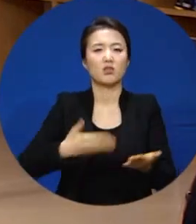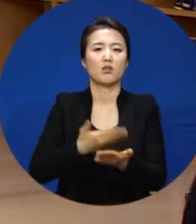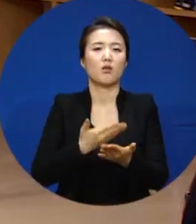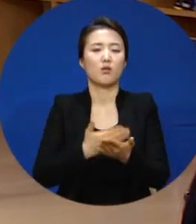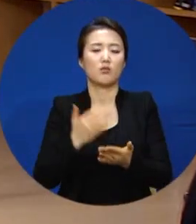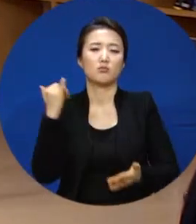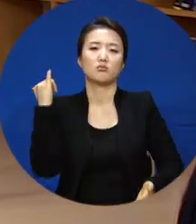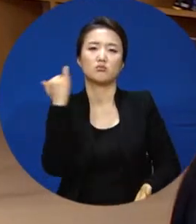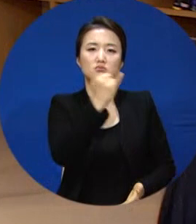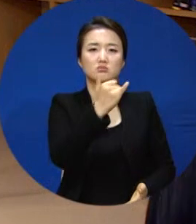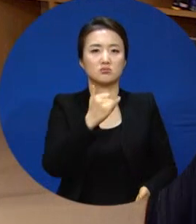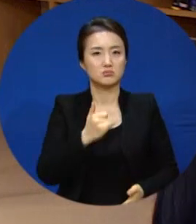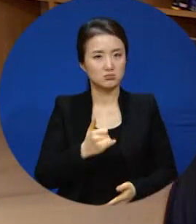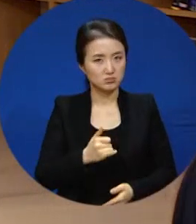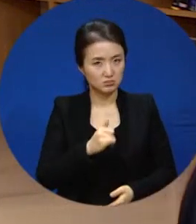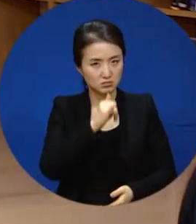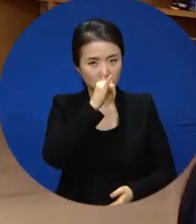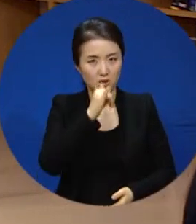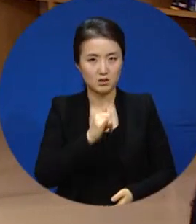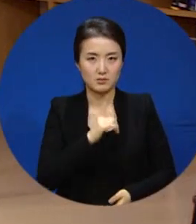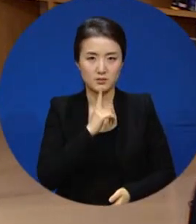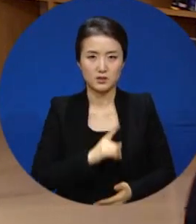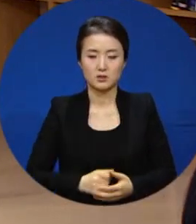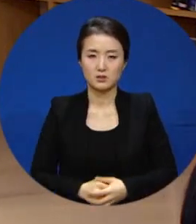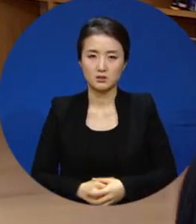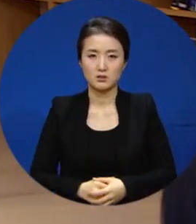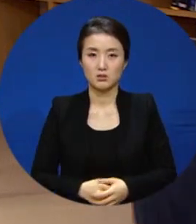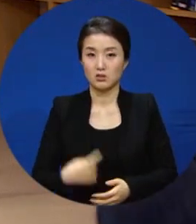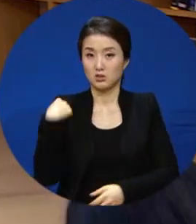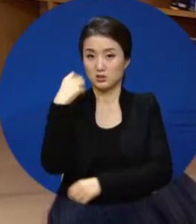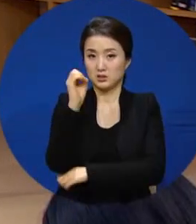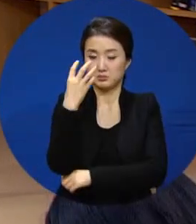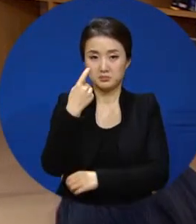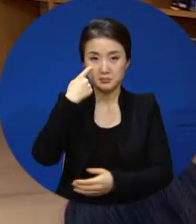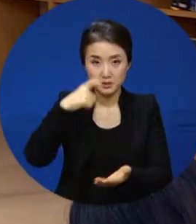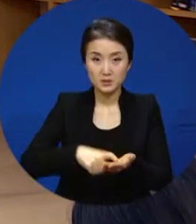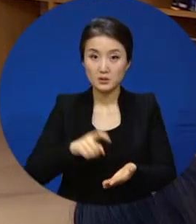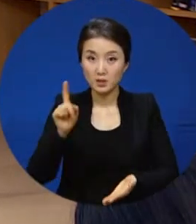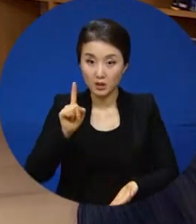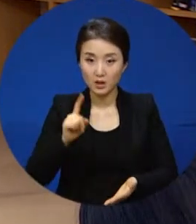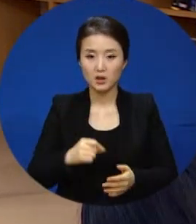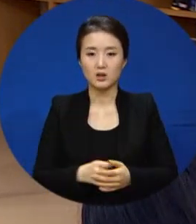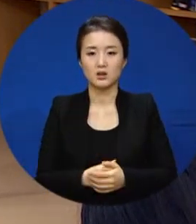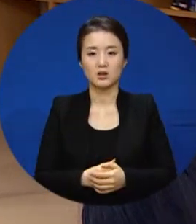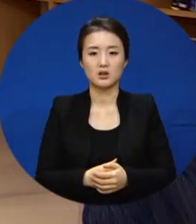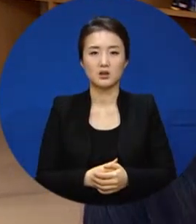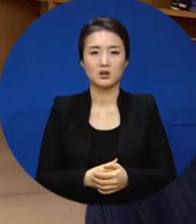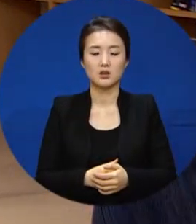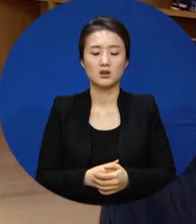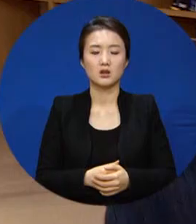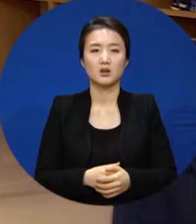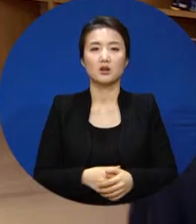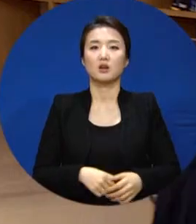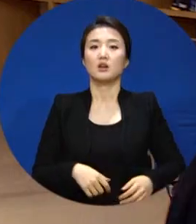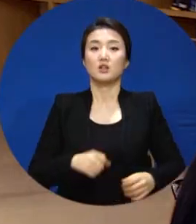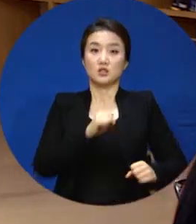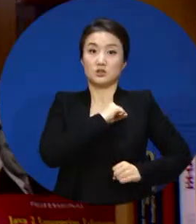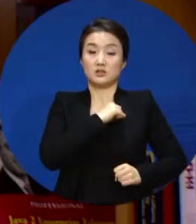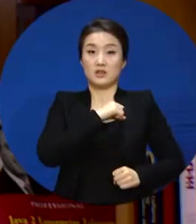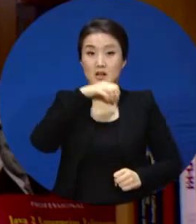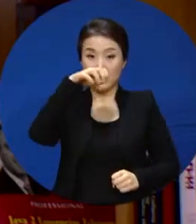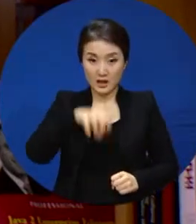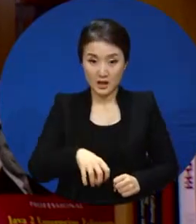그 군대에서 전방에서 2 지뢰 매설 된거 를 제거하는 작업을 하는데